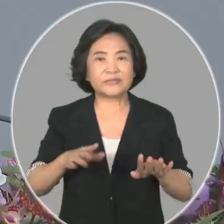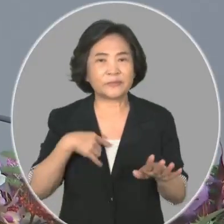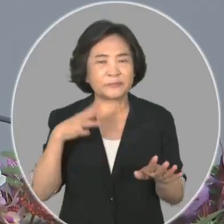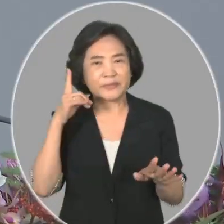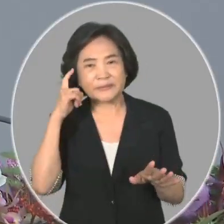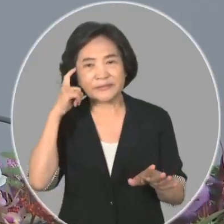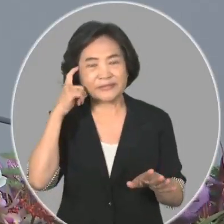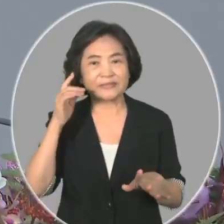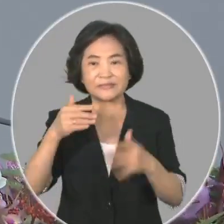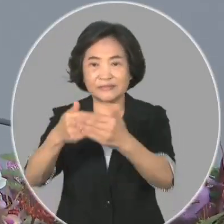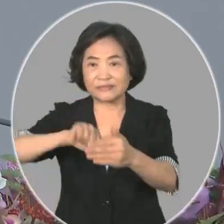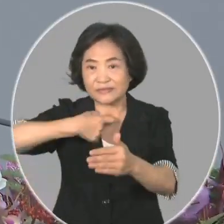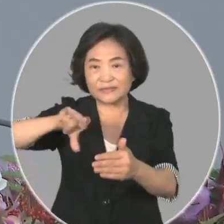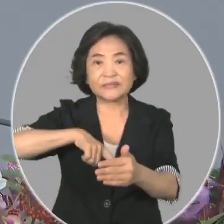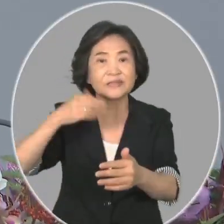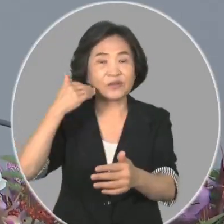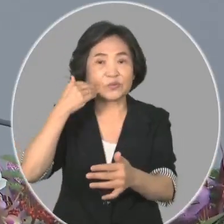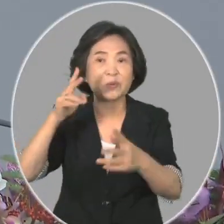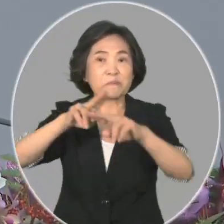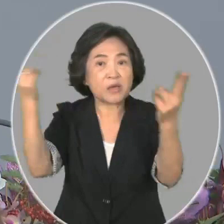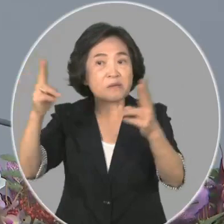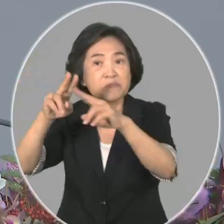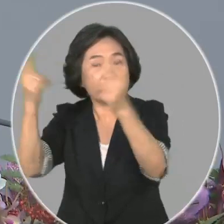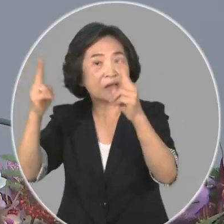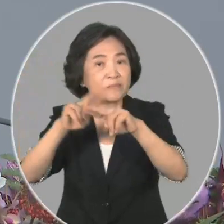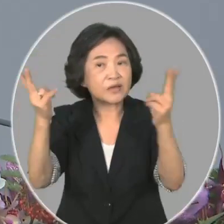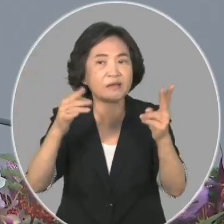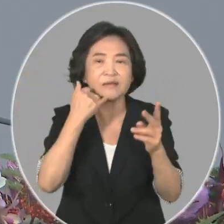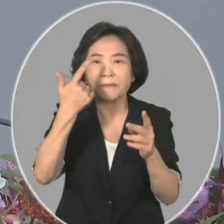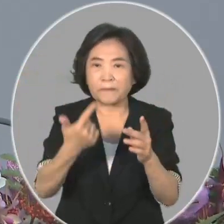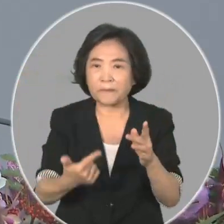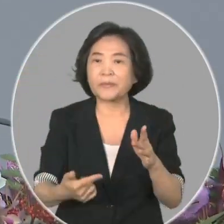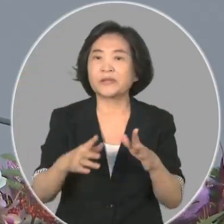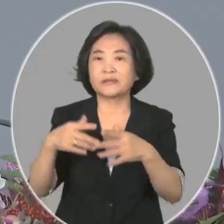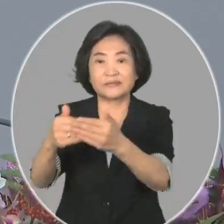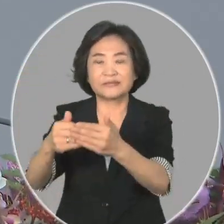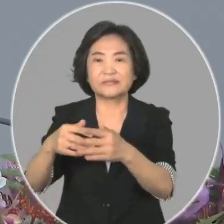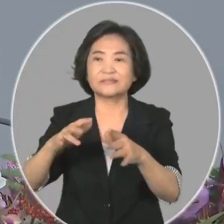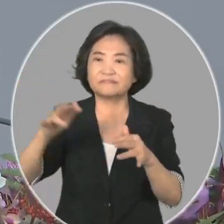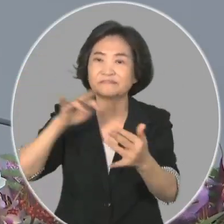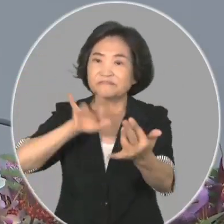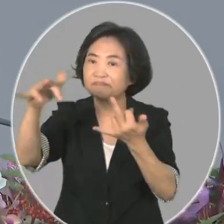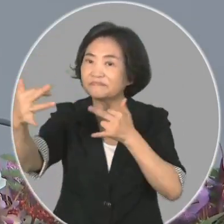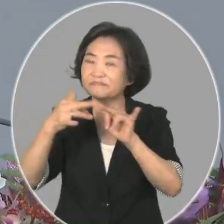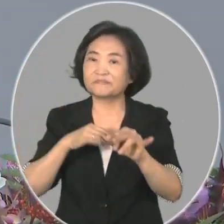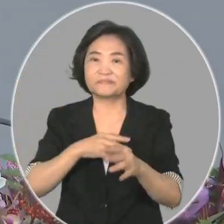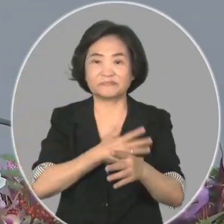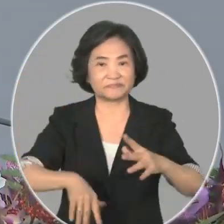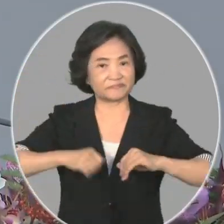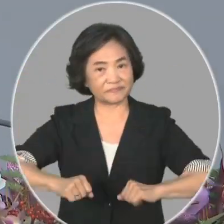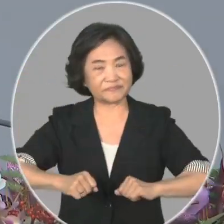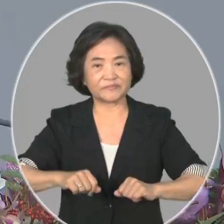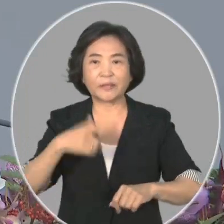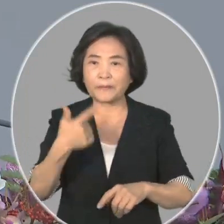在两岸边境解封之后，能够逐步恢复两岸人民之间健康有